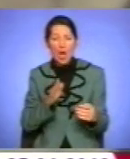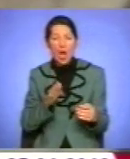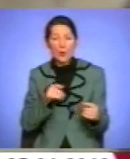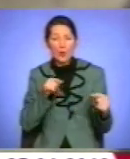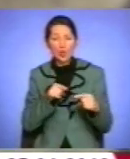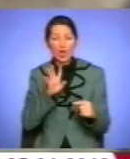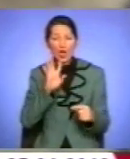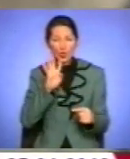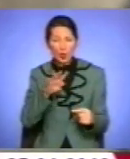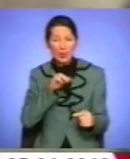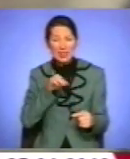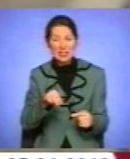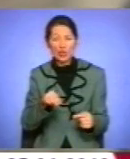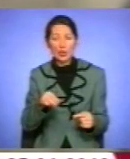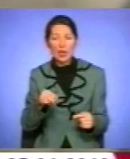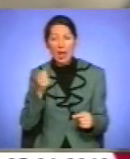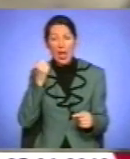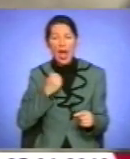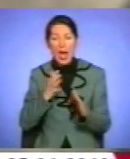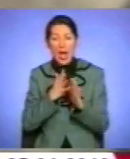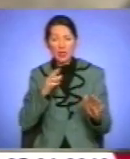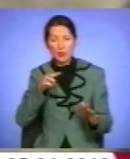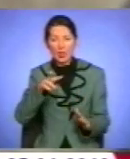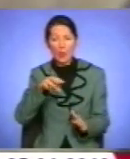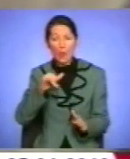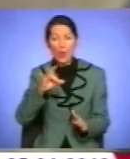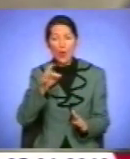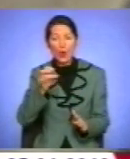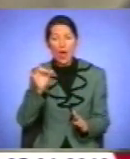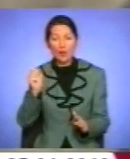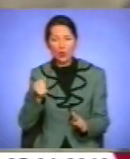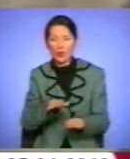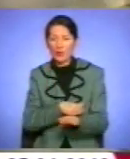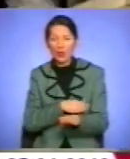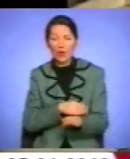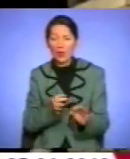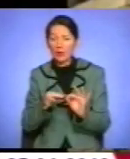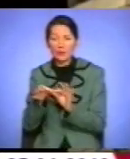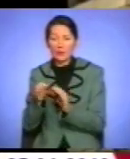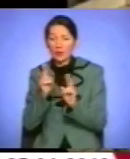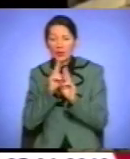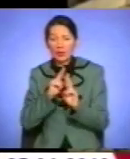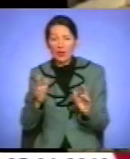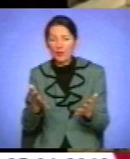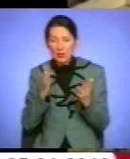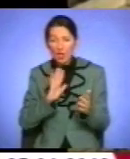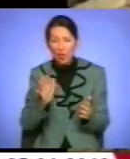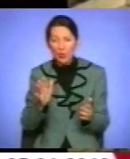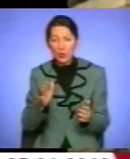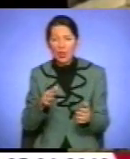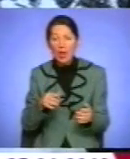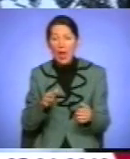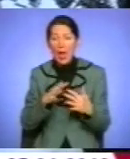подробиці крутянського бою залишалися невідомими, згодом обросли міфами. Зокрема, бій не можна назвати поразкою нашої